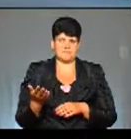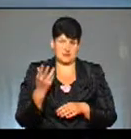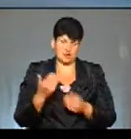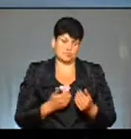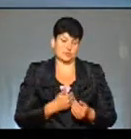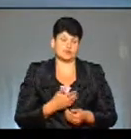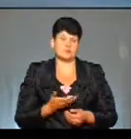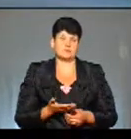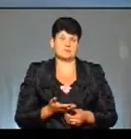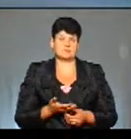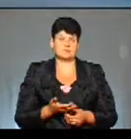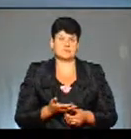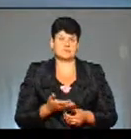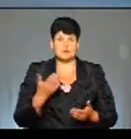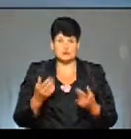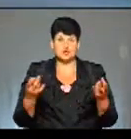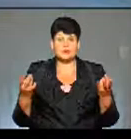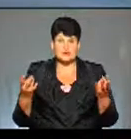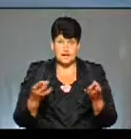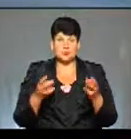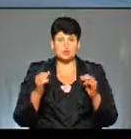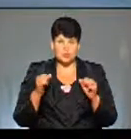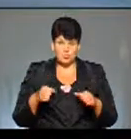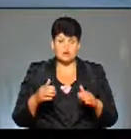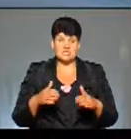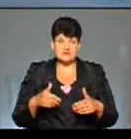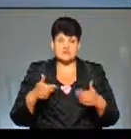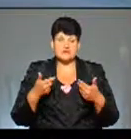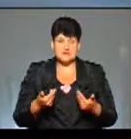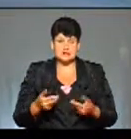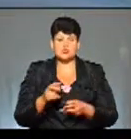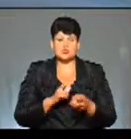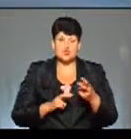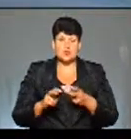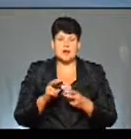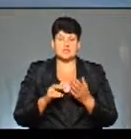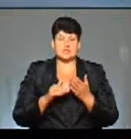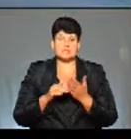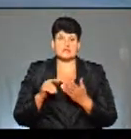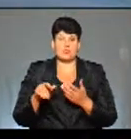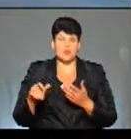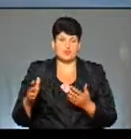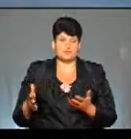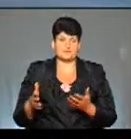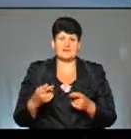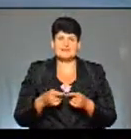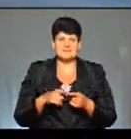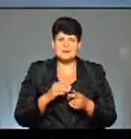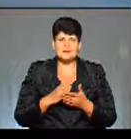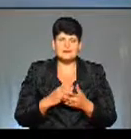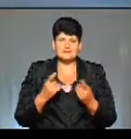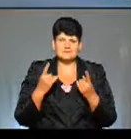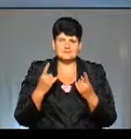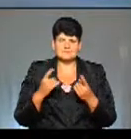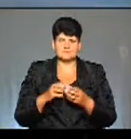захотів. Якщо треба, то ж можна звертатися, шукати якихось спонсорів. Ну, будь-що. Це не є така надскладна